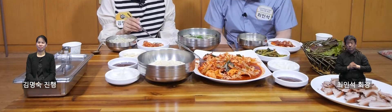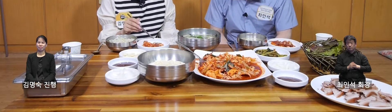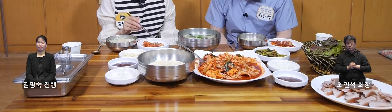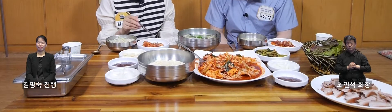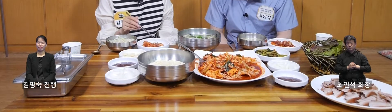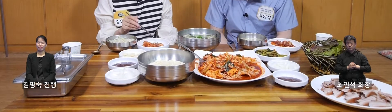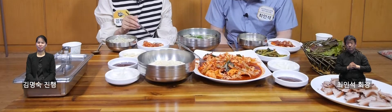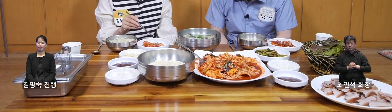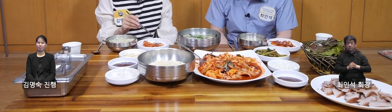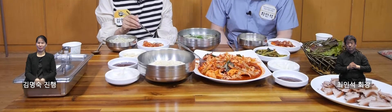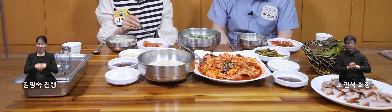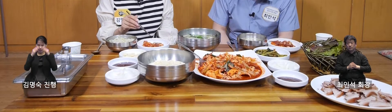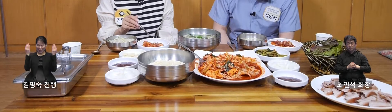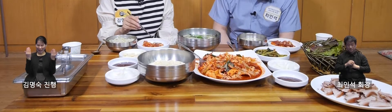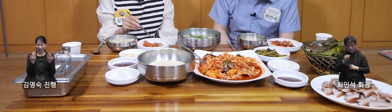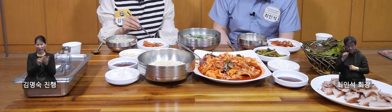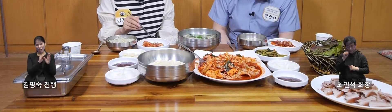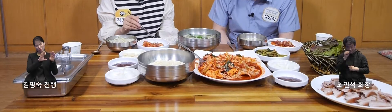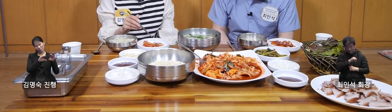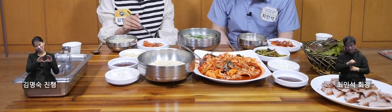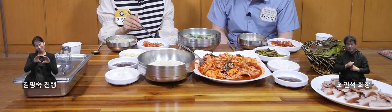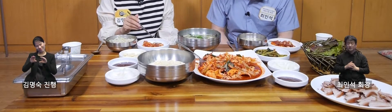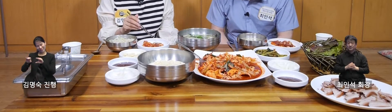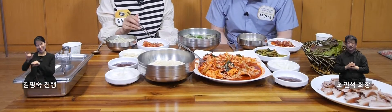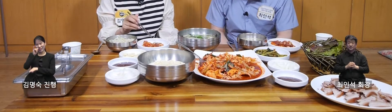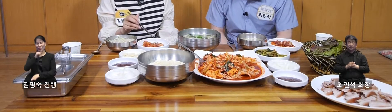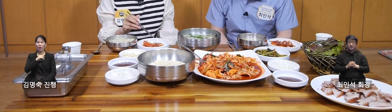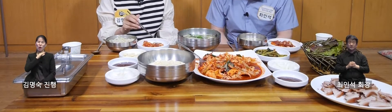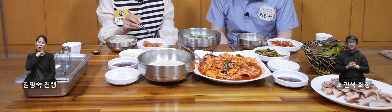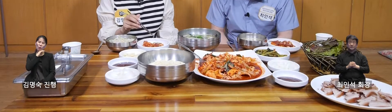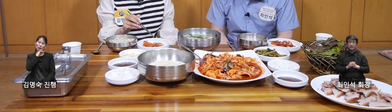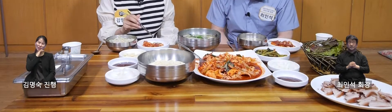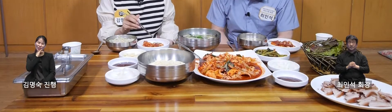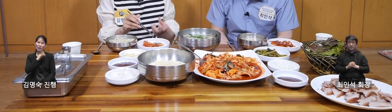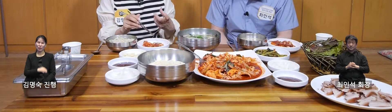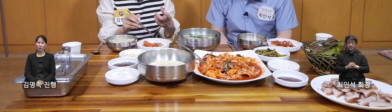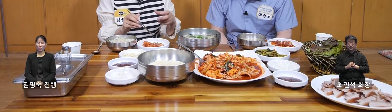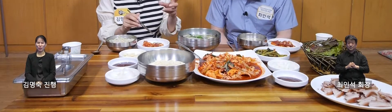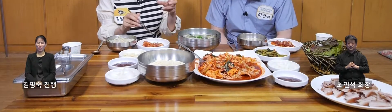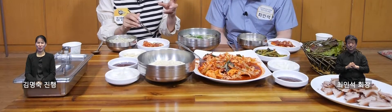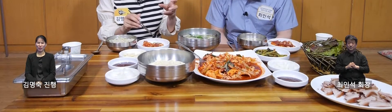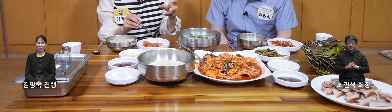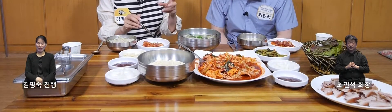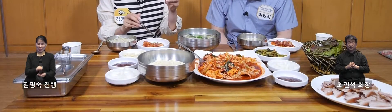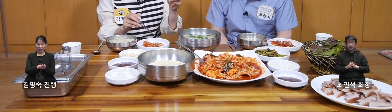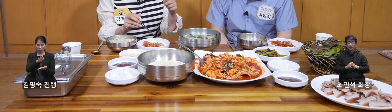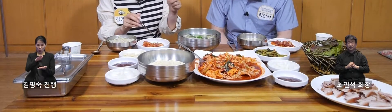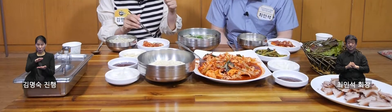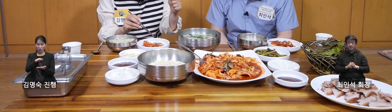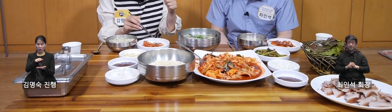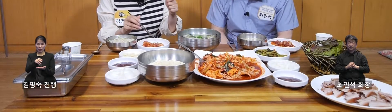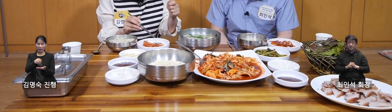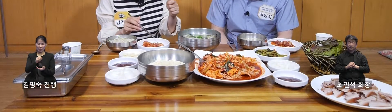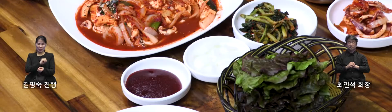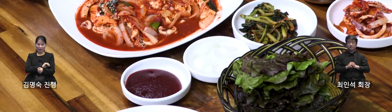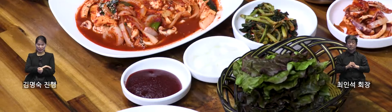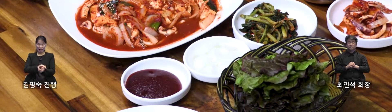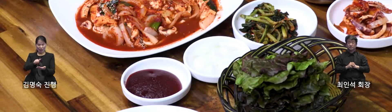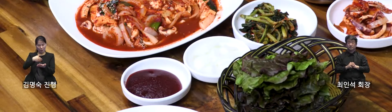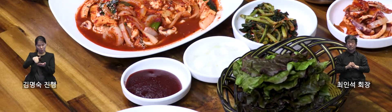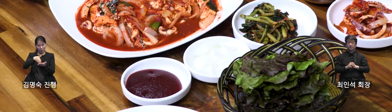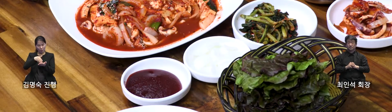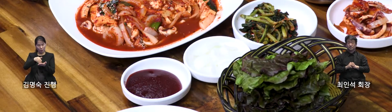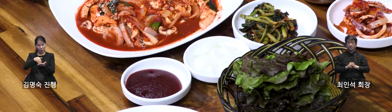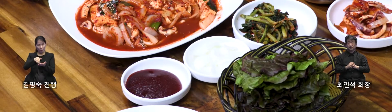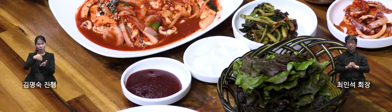다 부드럽네요. 그러니까 오징어도 좀 뜨거운데 이제 잘 이렇게 볶다 보면